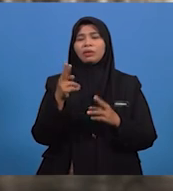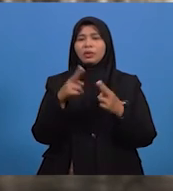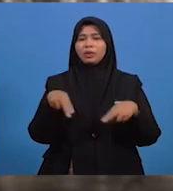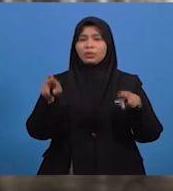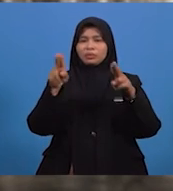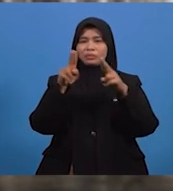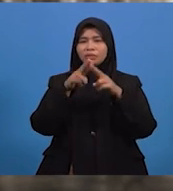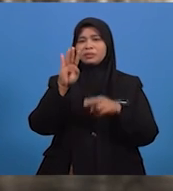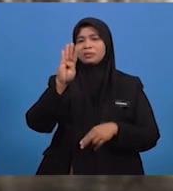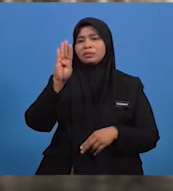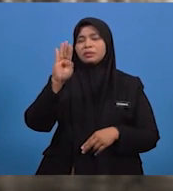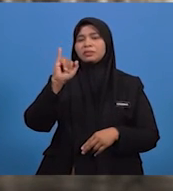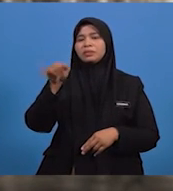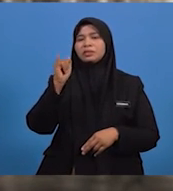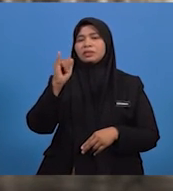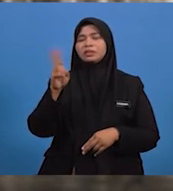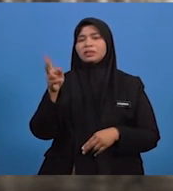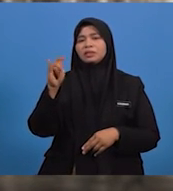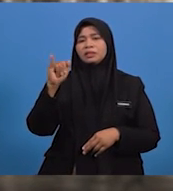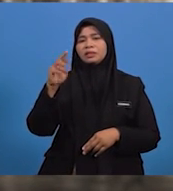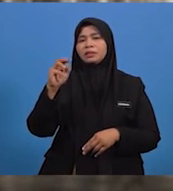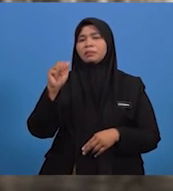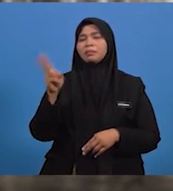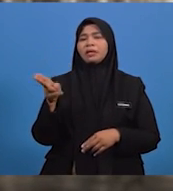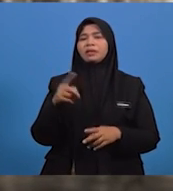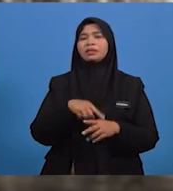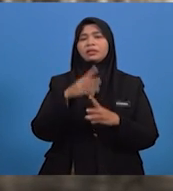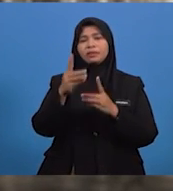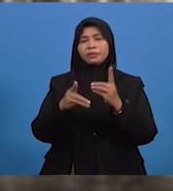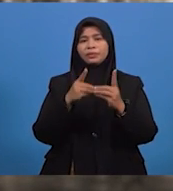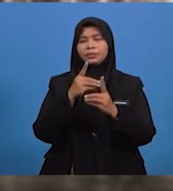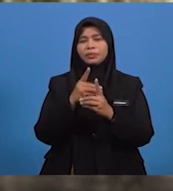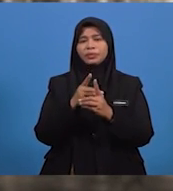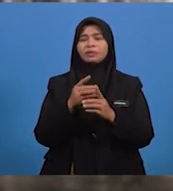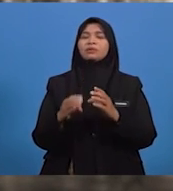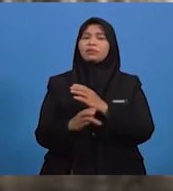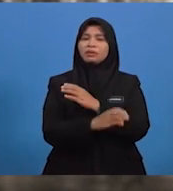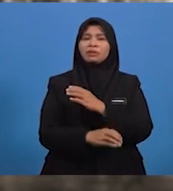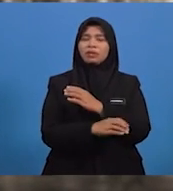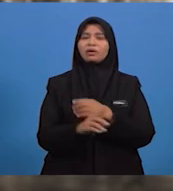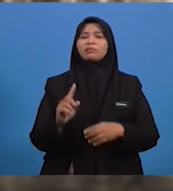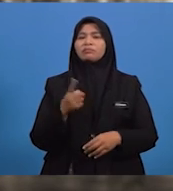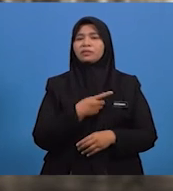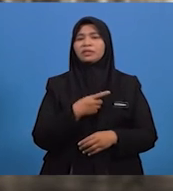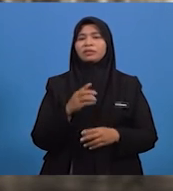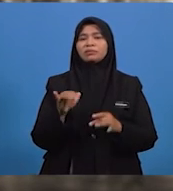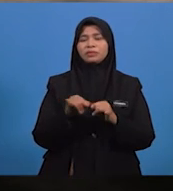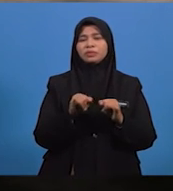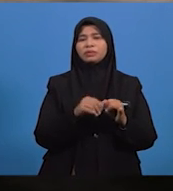di dunia. Selain biji timah, negara kita juga adalah pengeluar getah utama di